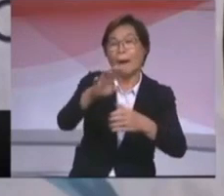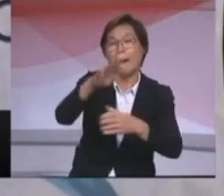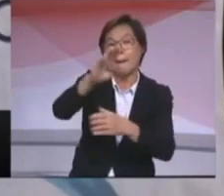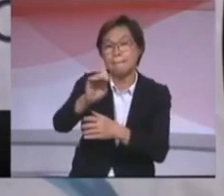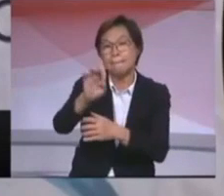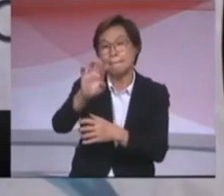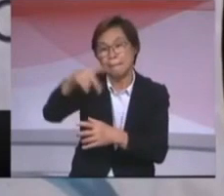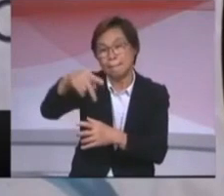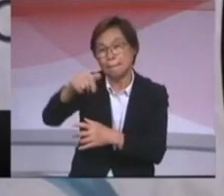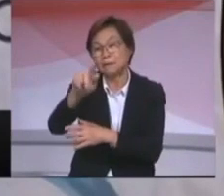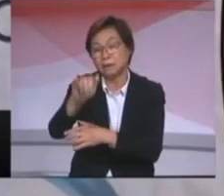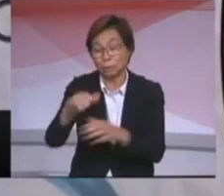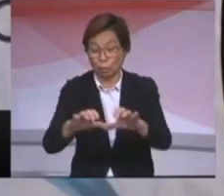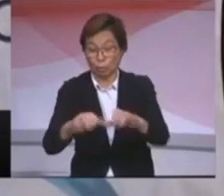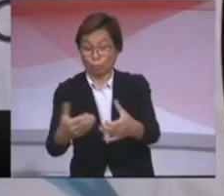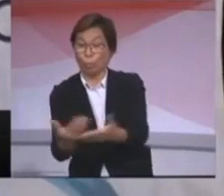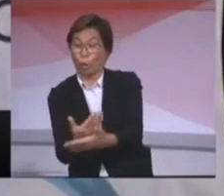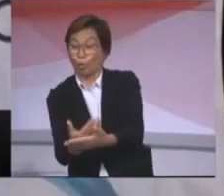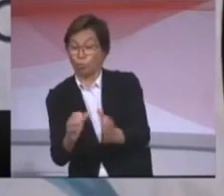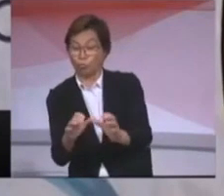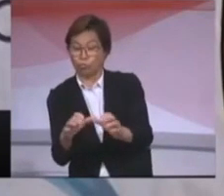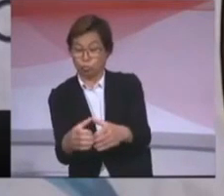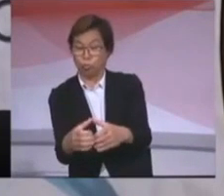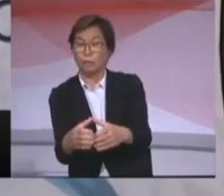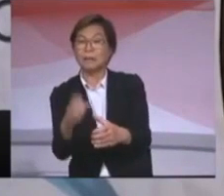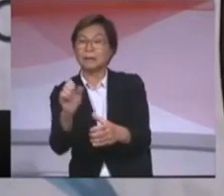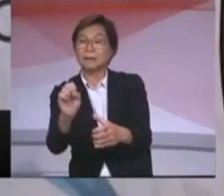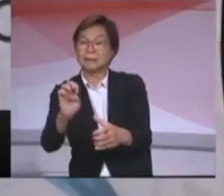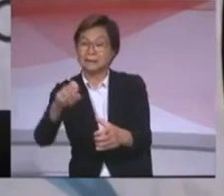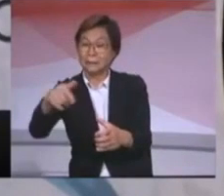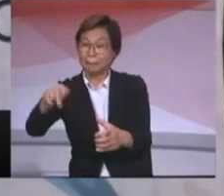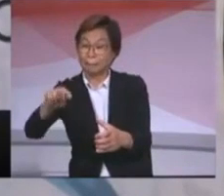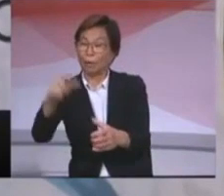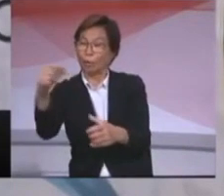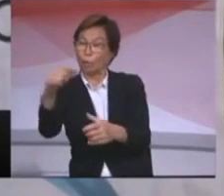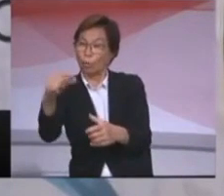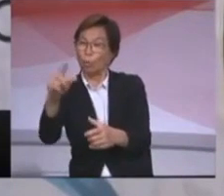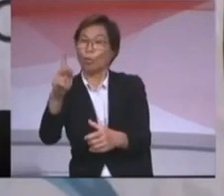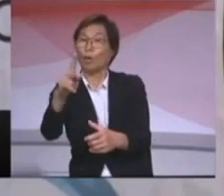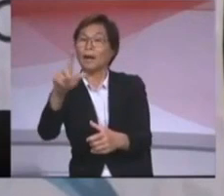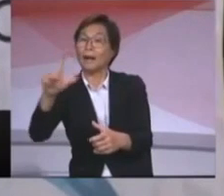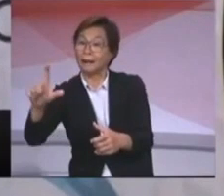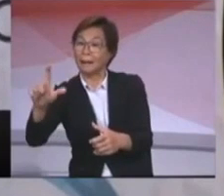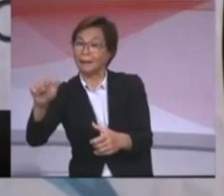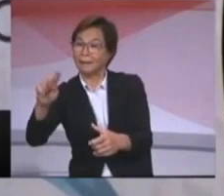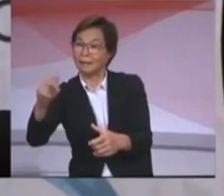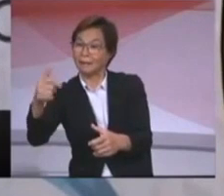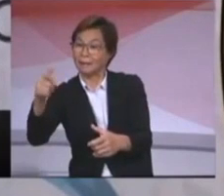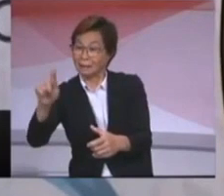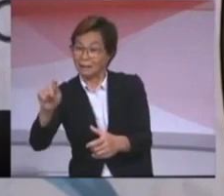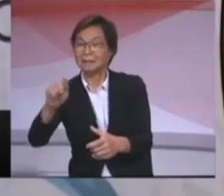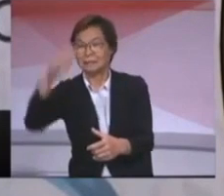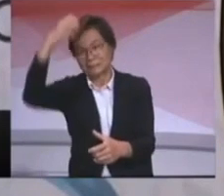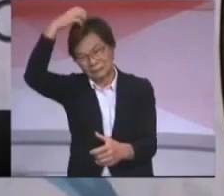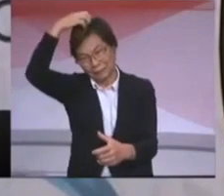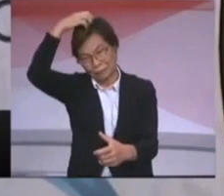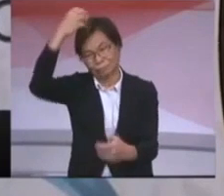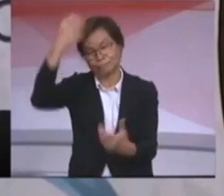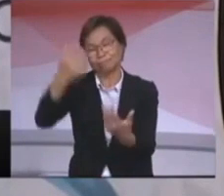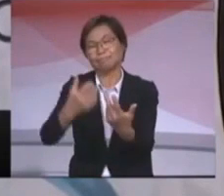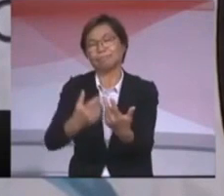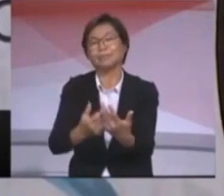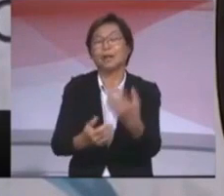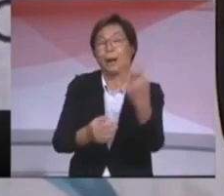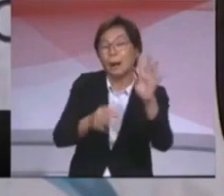Merpati. Kluster baru ini melibatkan daerah Sepang, Gombak, Kuala Langat di negeri Selangor.